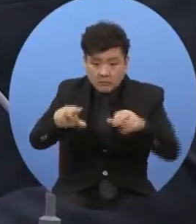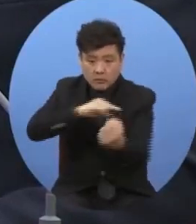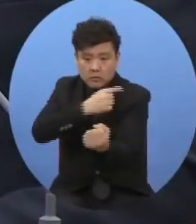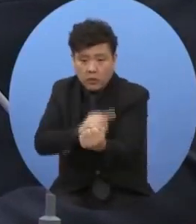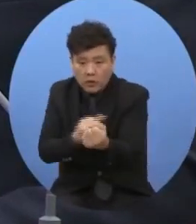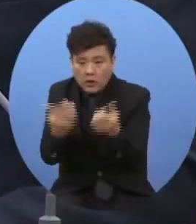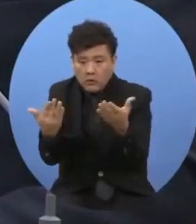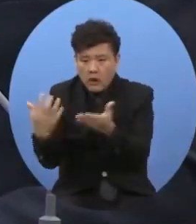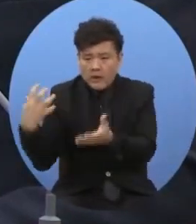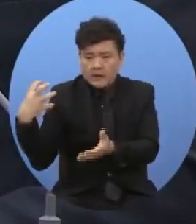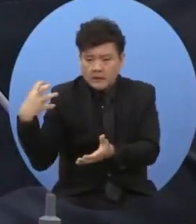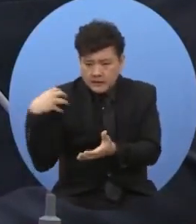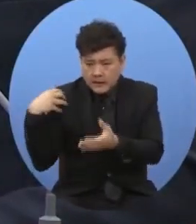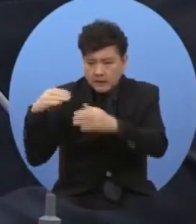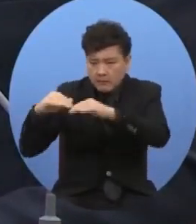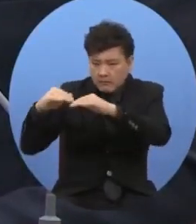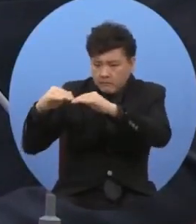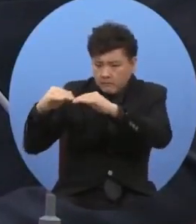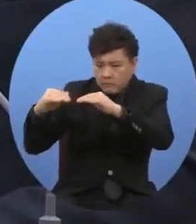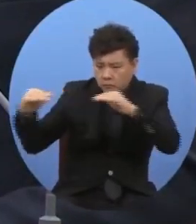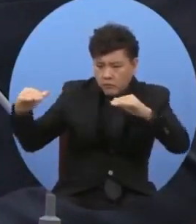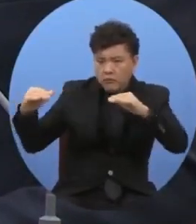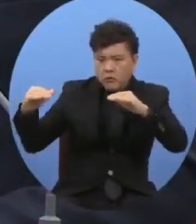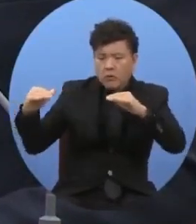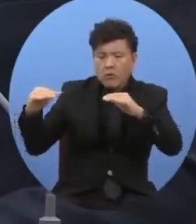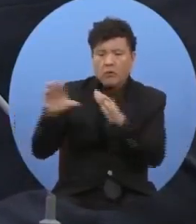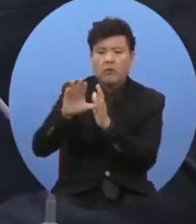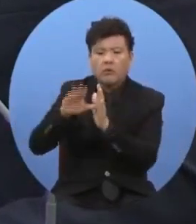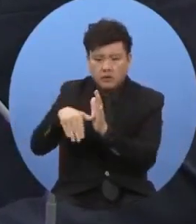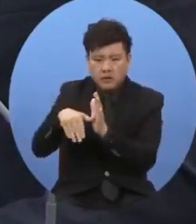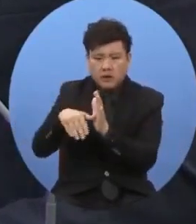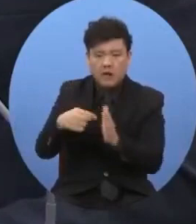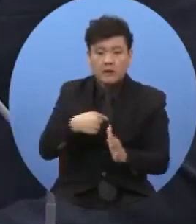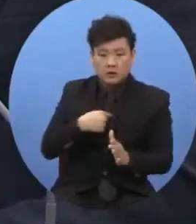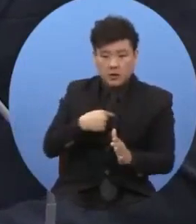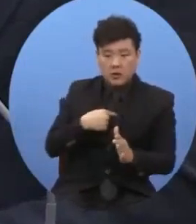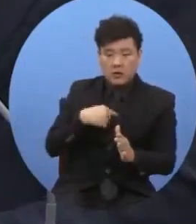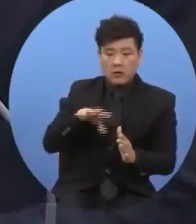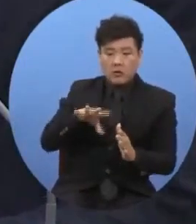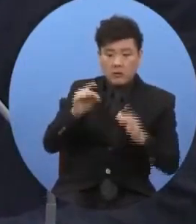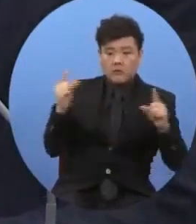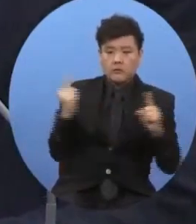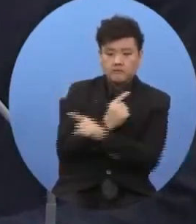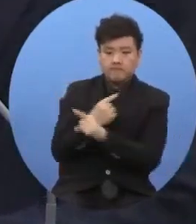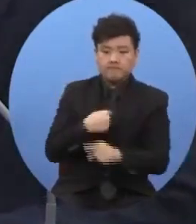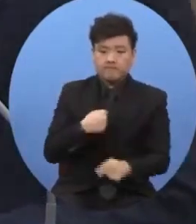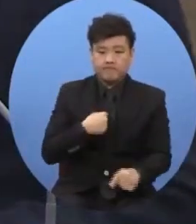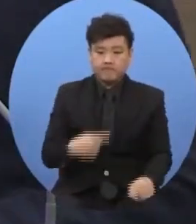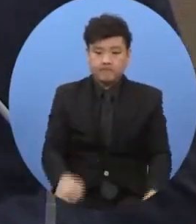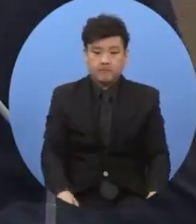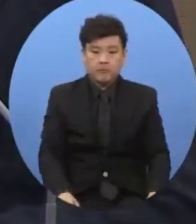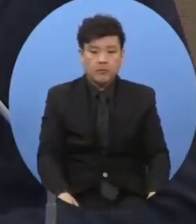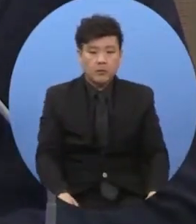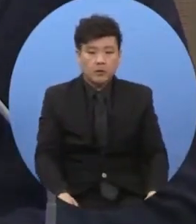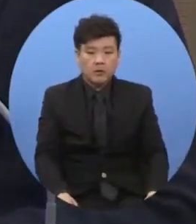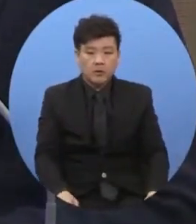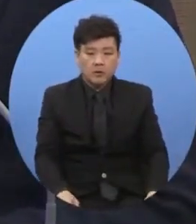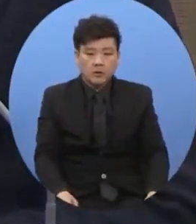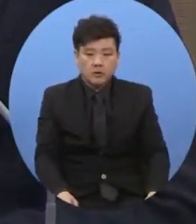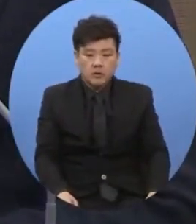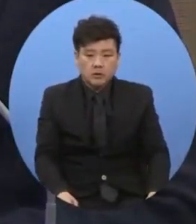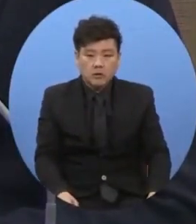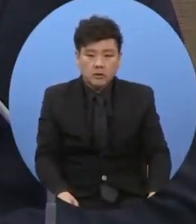책임의 균형을 생각해야 되는 시대이다. 저부터도 좀 반성적으로 그렇게 봐야 된다. 이렇게 네, 생각하고 그래서 있습니다. 민주적